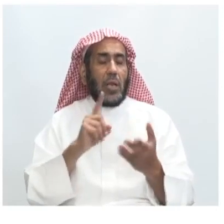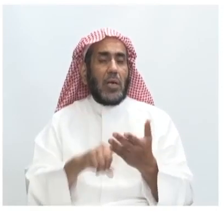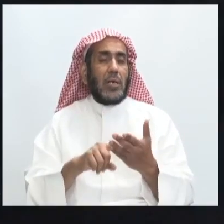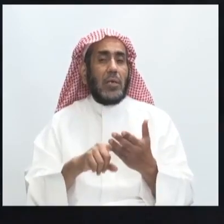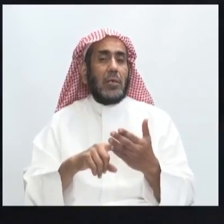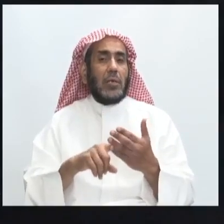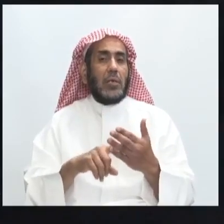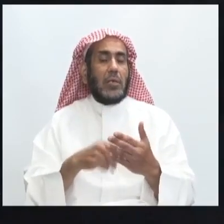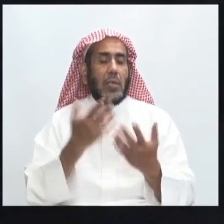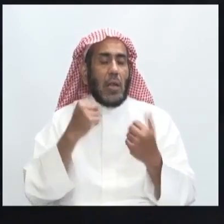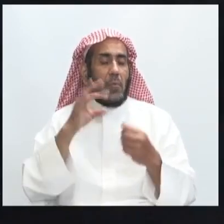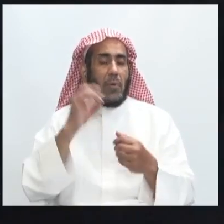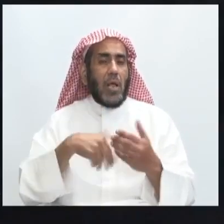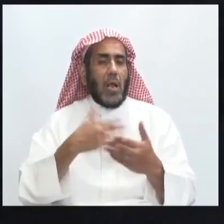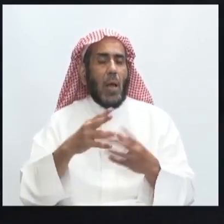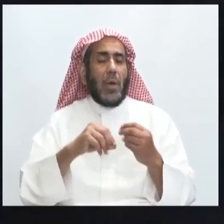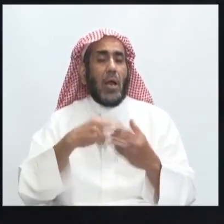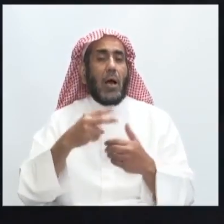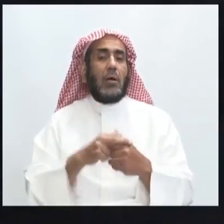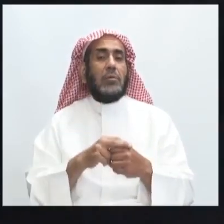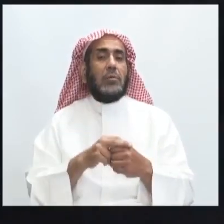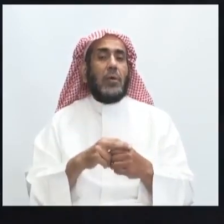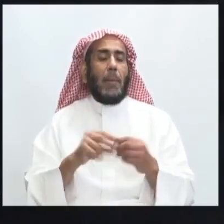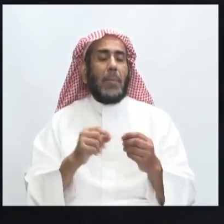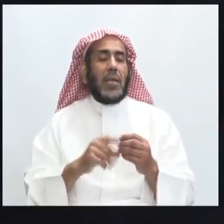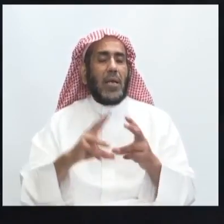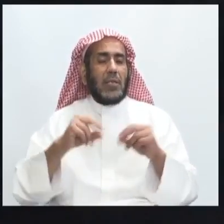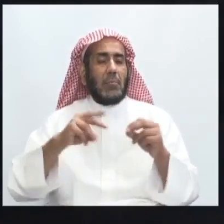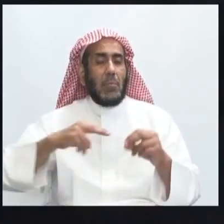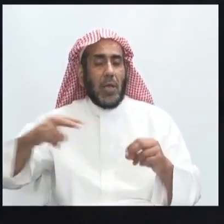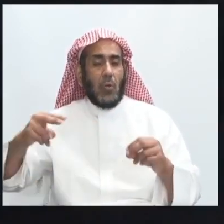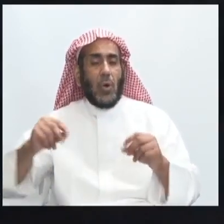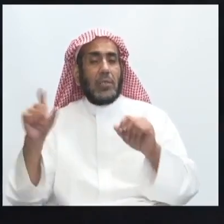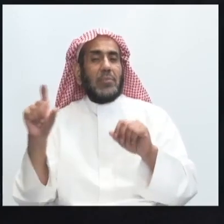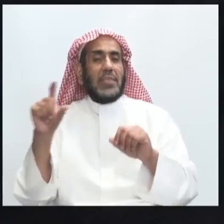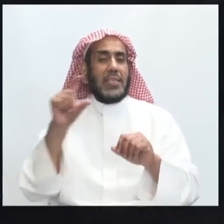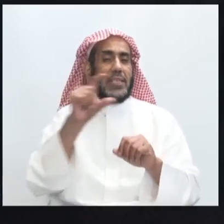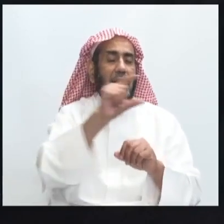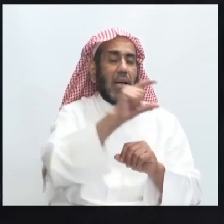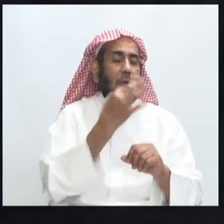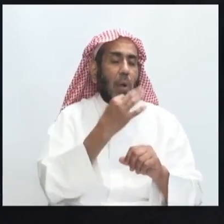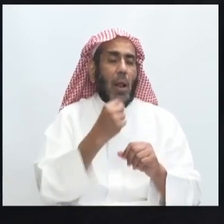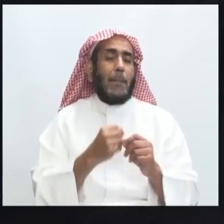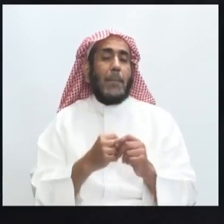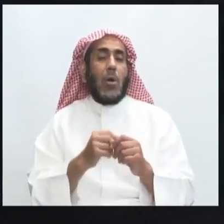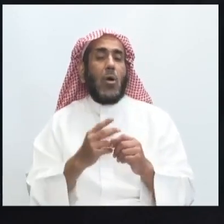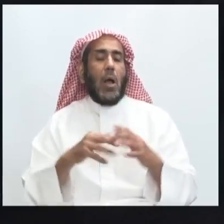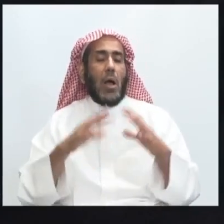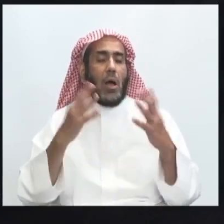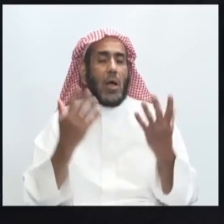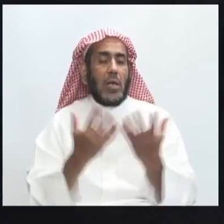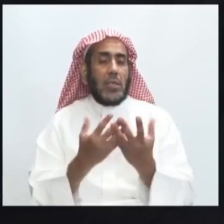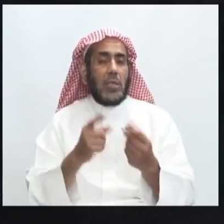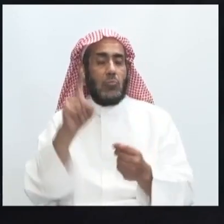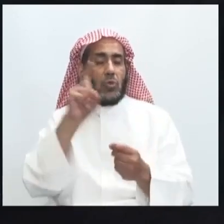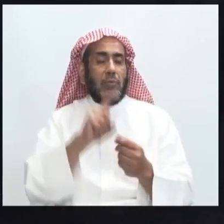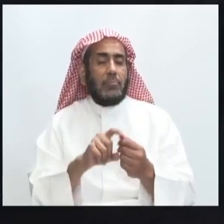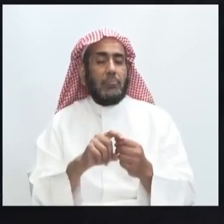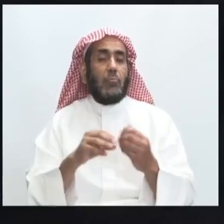اللي هو طلب الفهم الى معنى اخر منه حسب المعاني وبحسب السياق او بحسب الكلام او بحسب حاله ايضا المستفهم